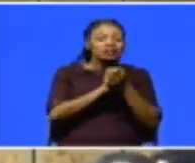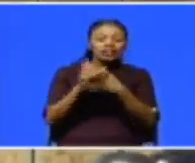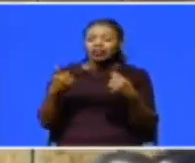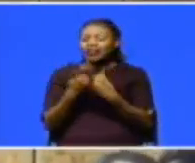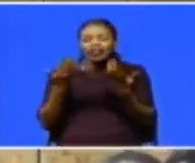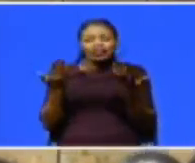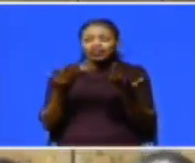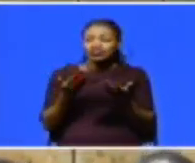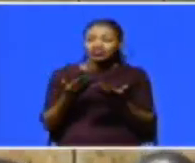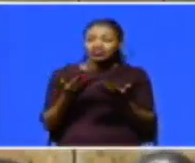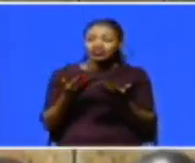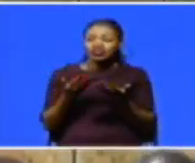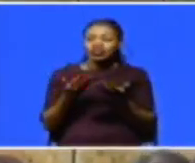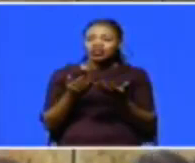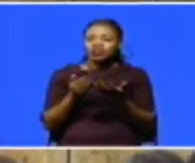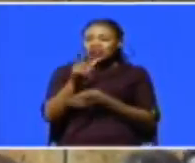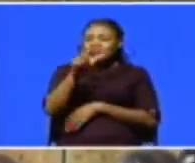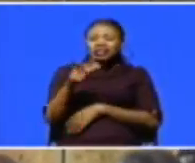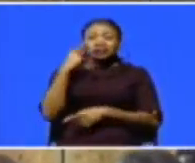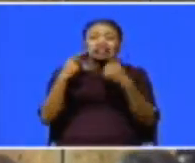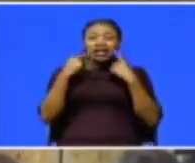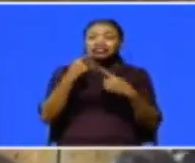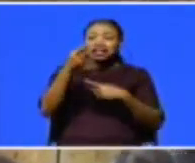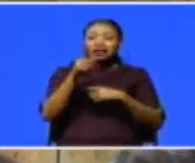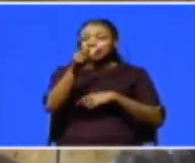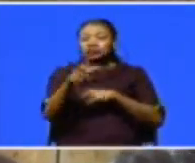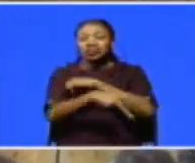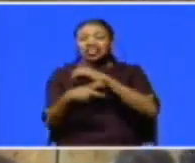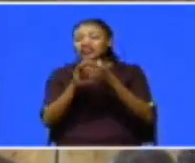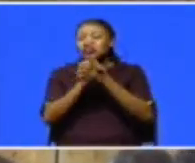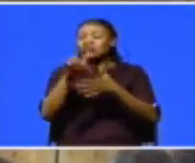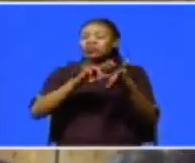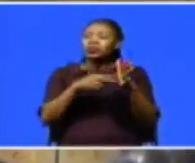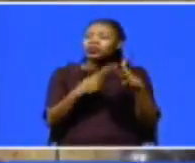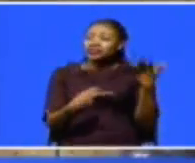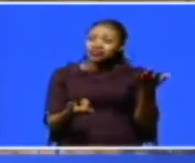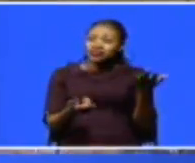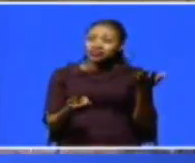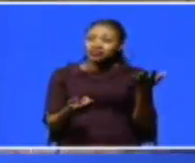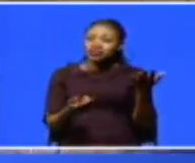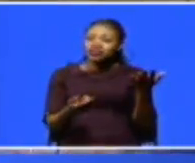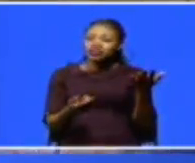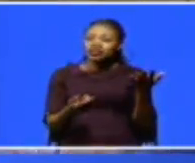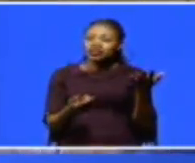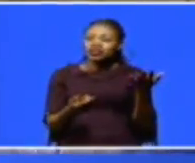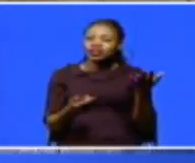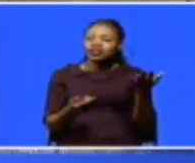imagine? Mtu analia ati chama imechukuliwa na nani? Sasa unamaanisha nini? Anamaanisha